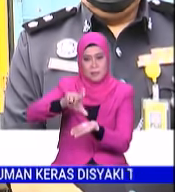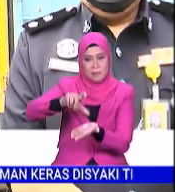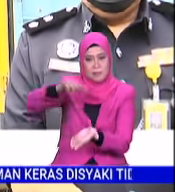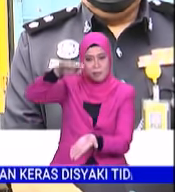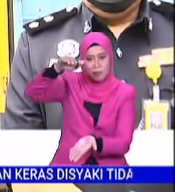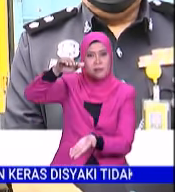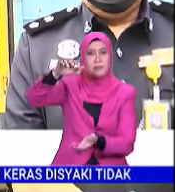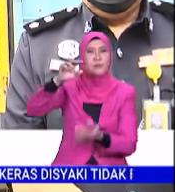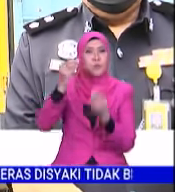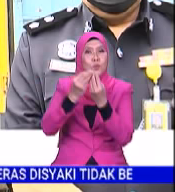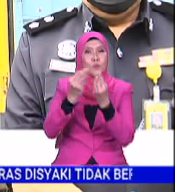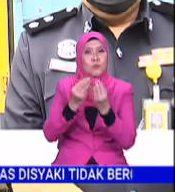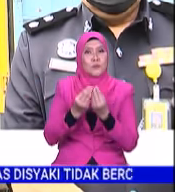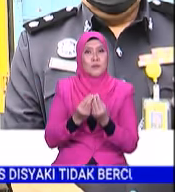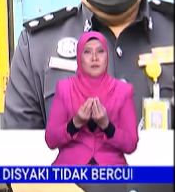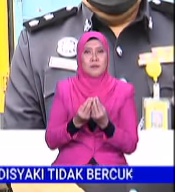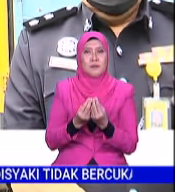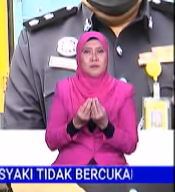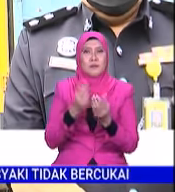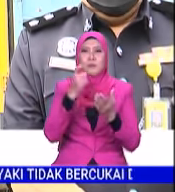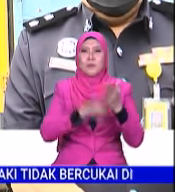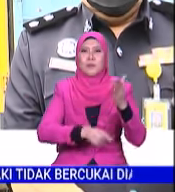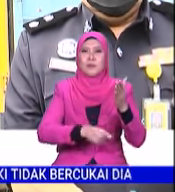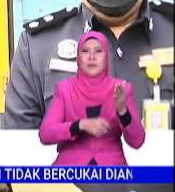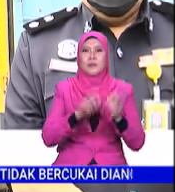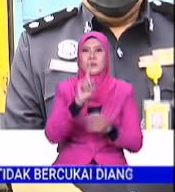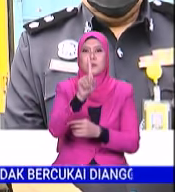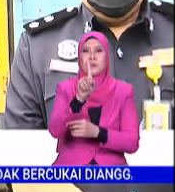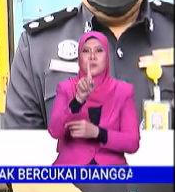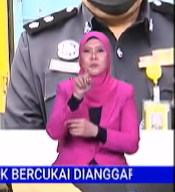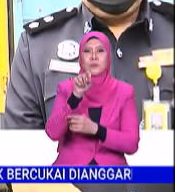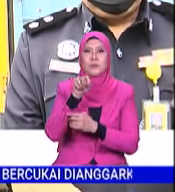Yang anggaran nilai jika bercukai ialah